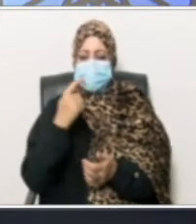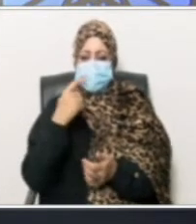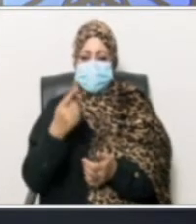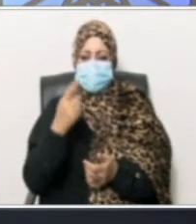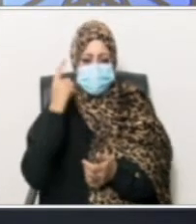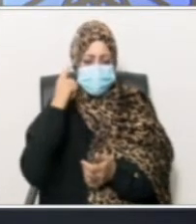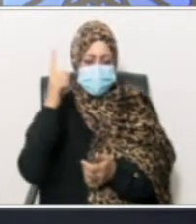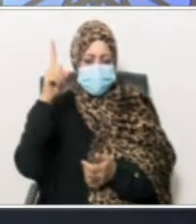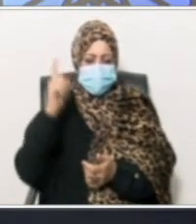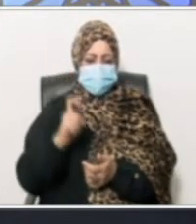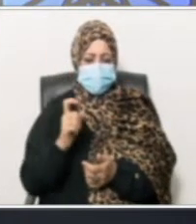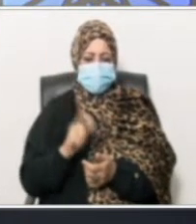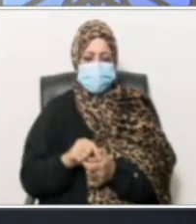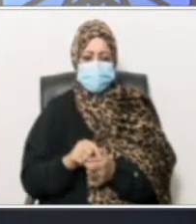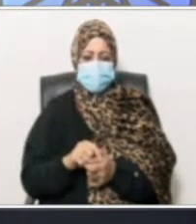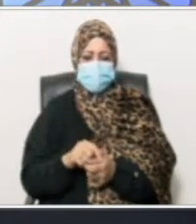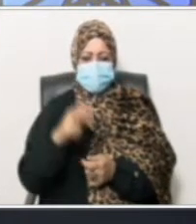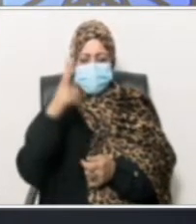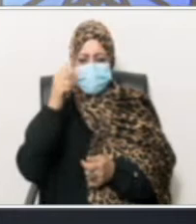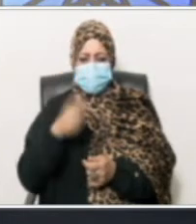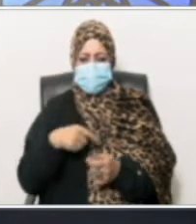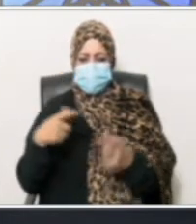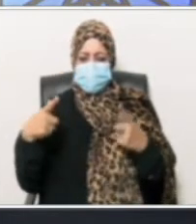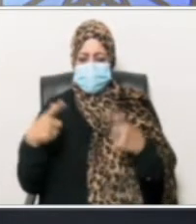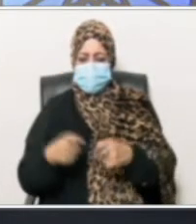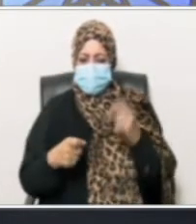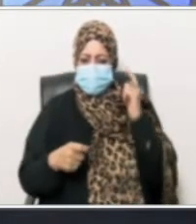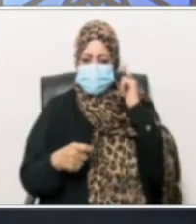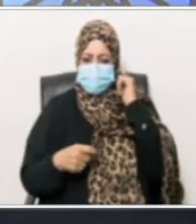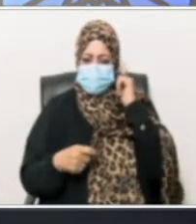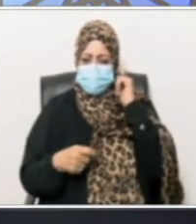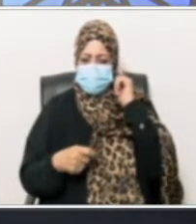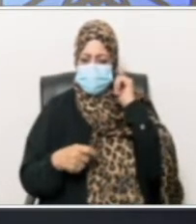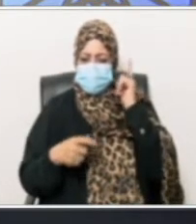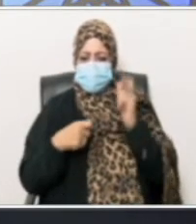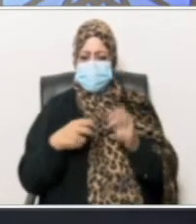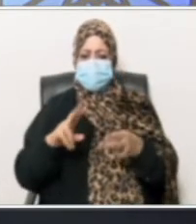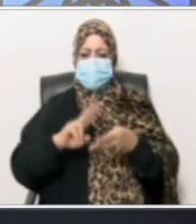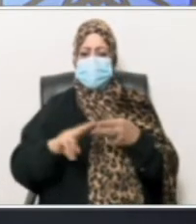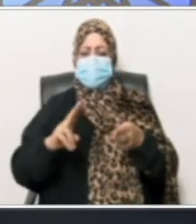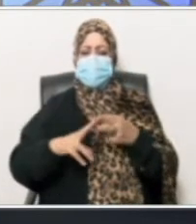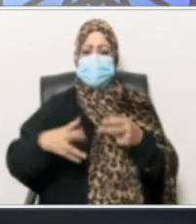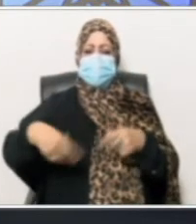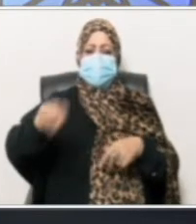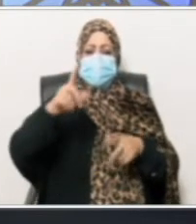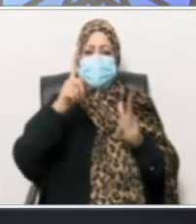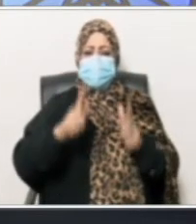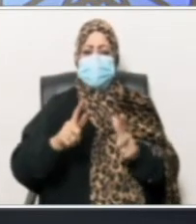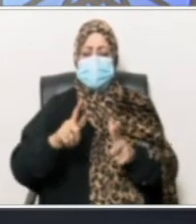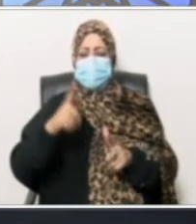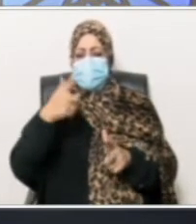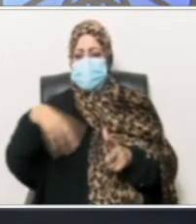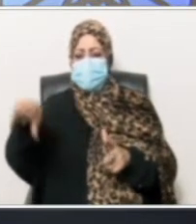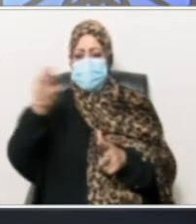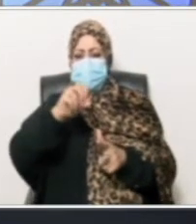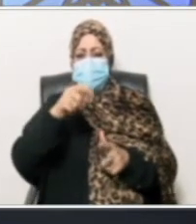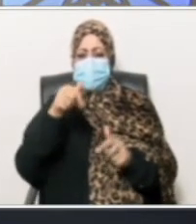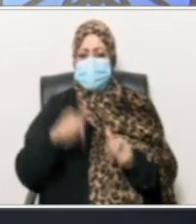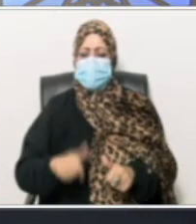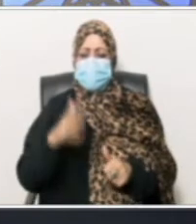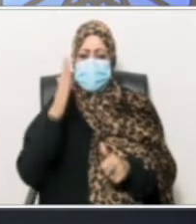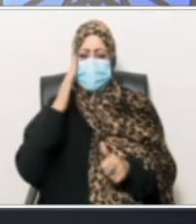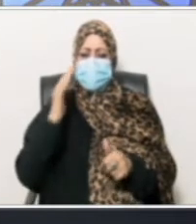طلبان الإرهابية تصالحت مع أمريكا الكافرة، يا ما بالك نحن الليبيين في بعضنا، ليش ما نتصالحوا؟